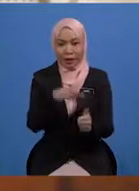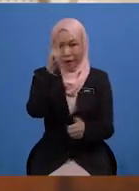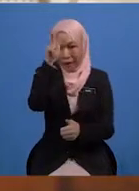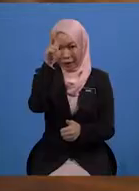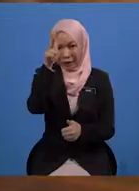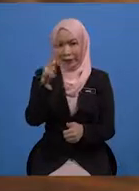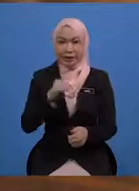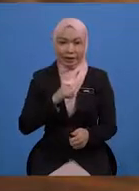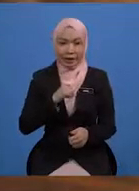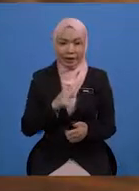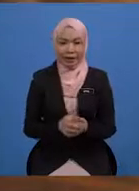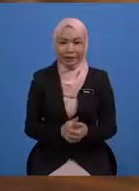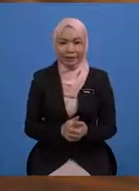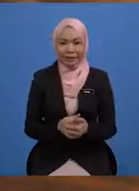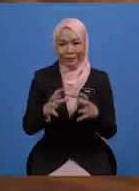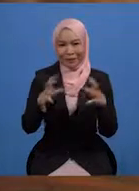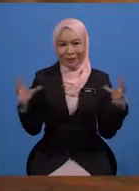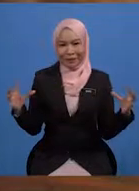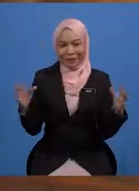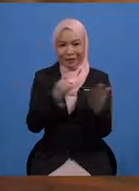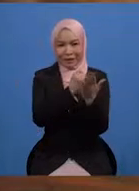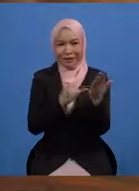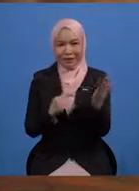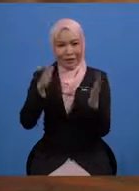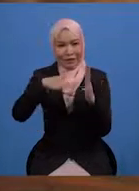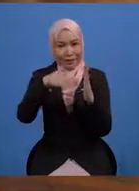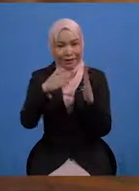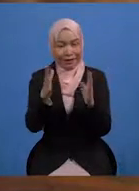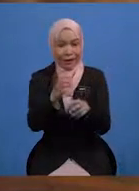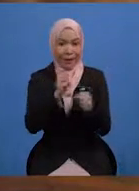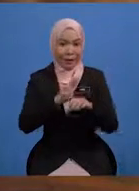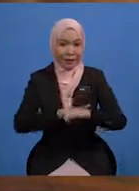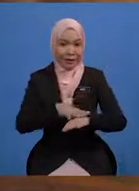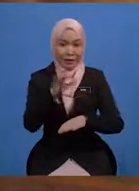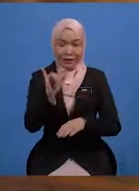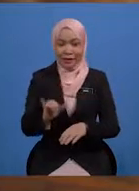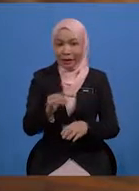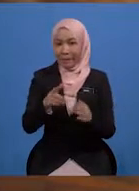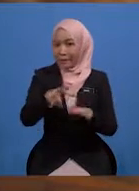sendiri. Perkembangan seni catan telah mengambil masa yang panjang.